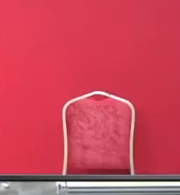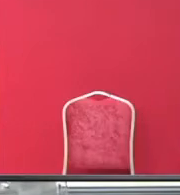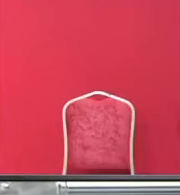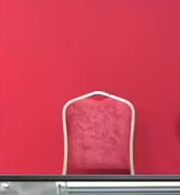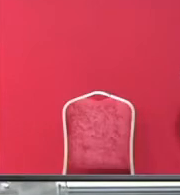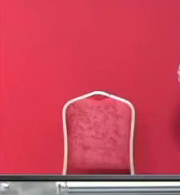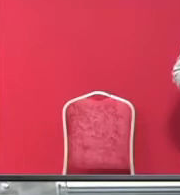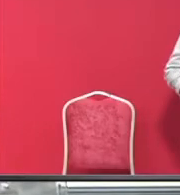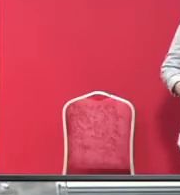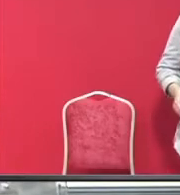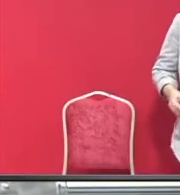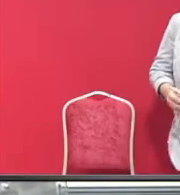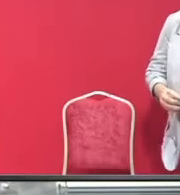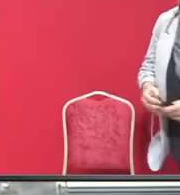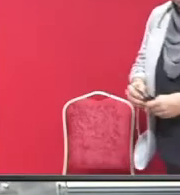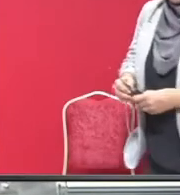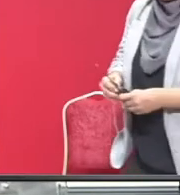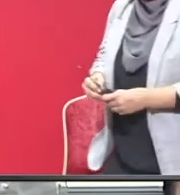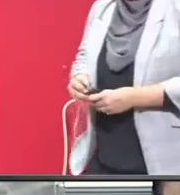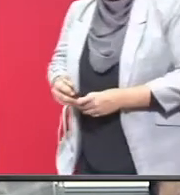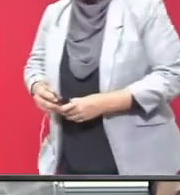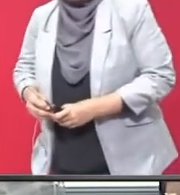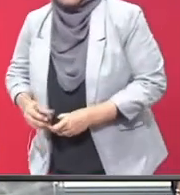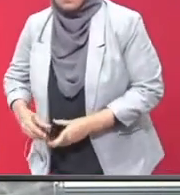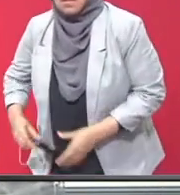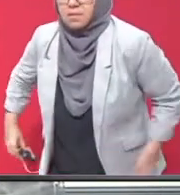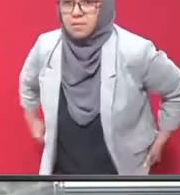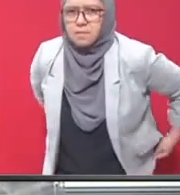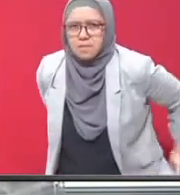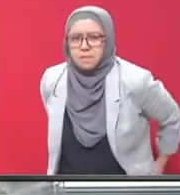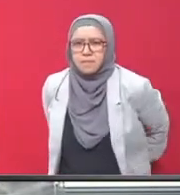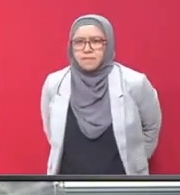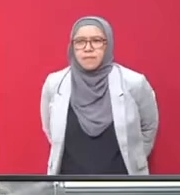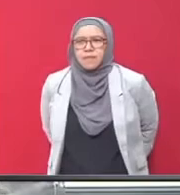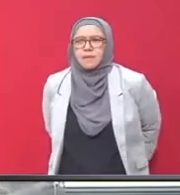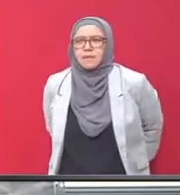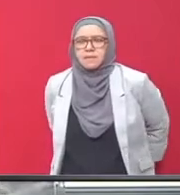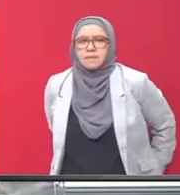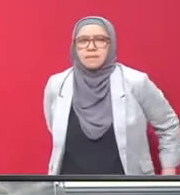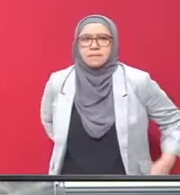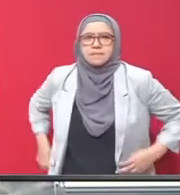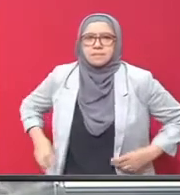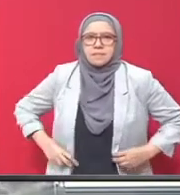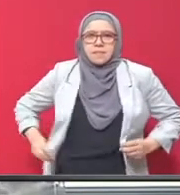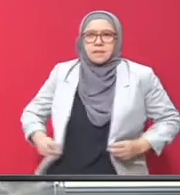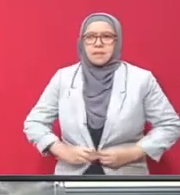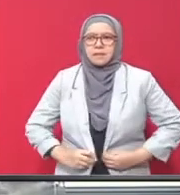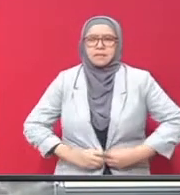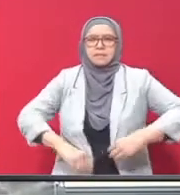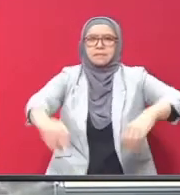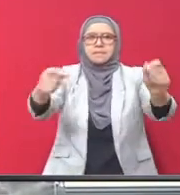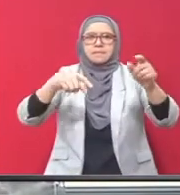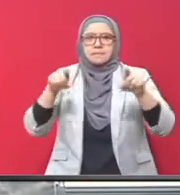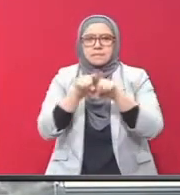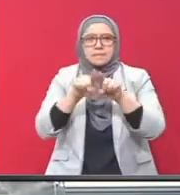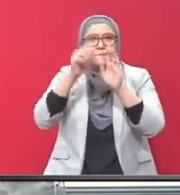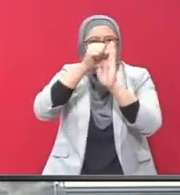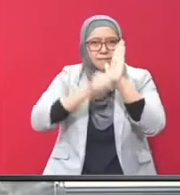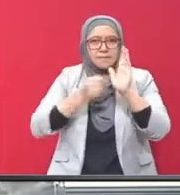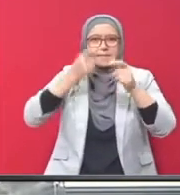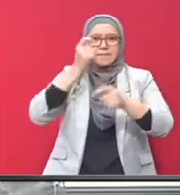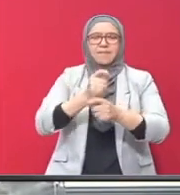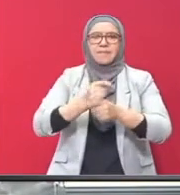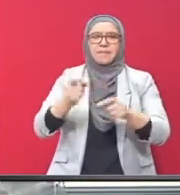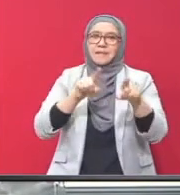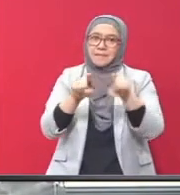kata majikan yang tidak mematuhi syarat-syarat yang telah ditetapkan seperti mana kenyataan aqabah saya dua minggu yang